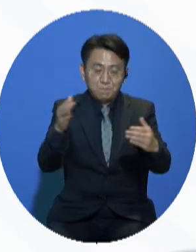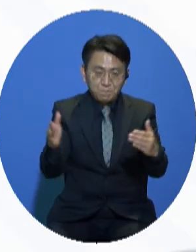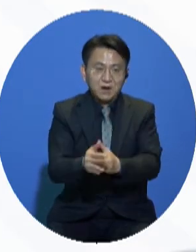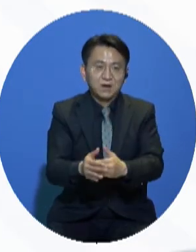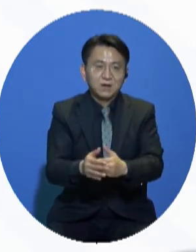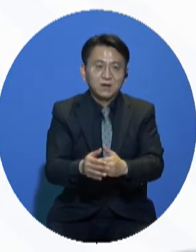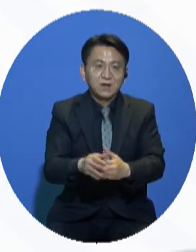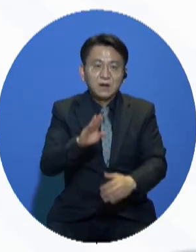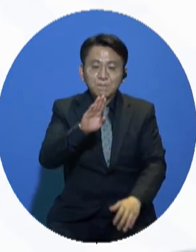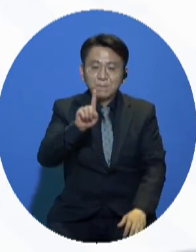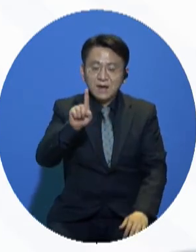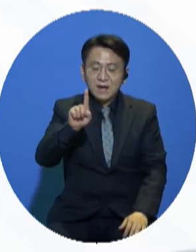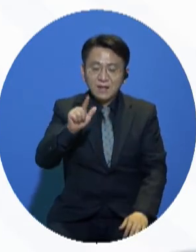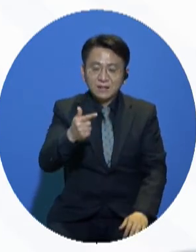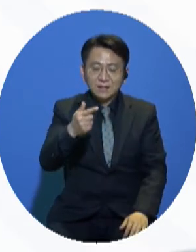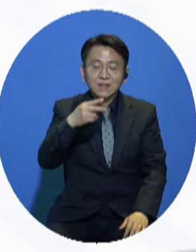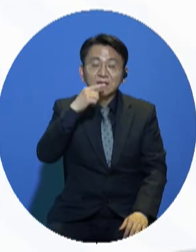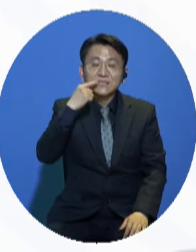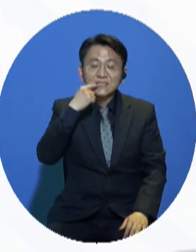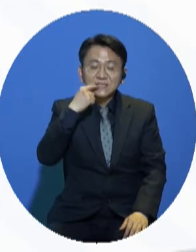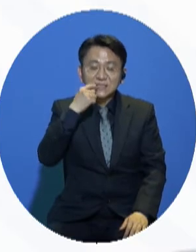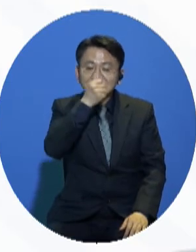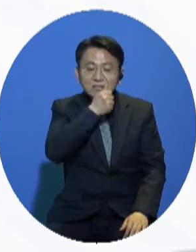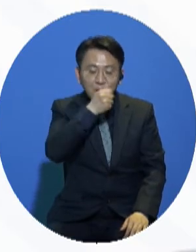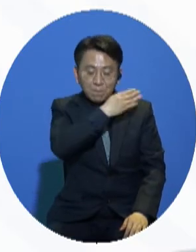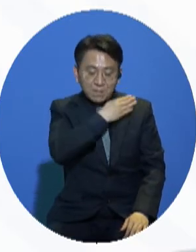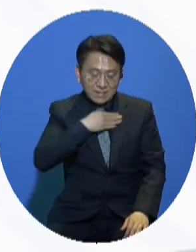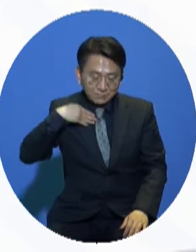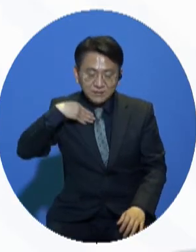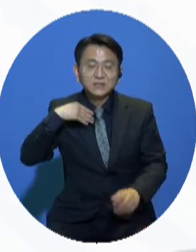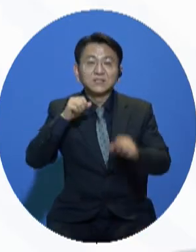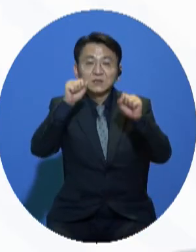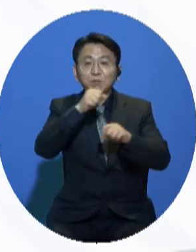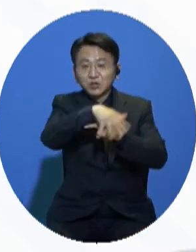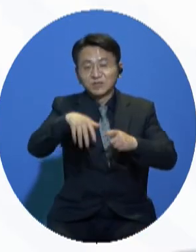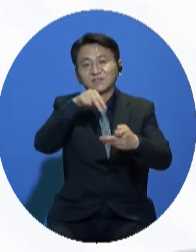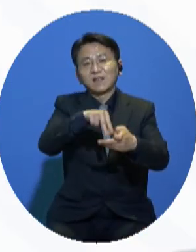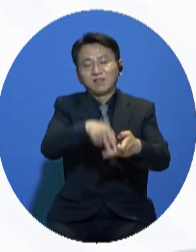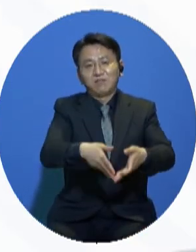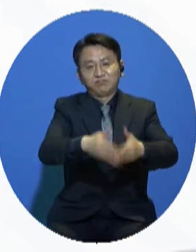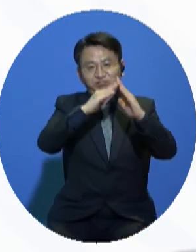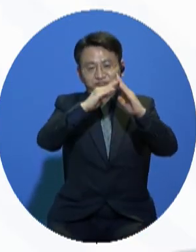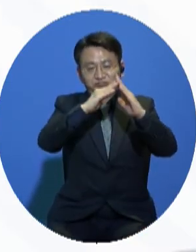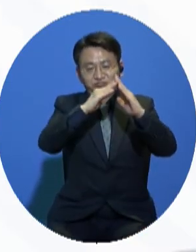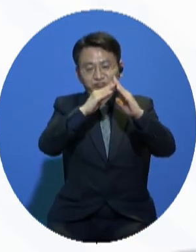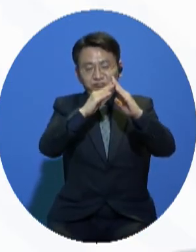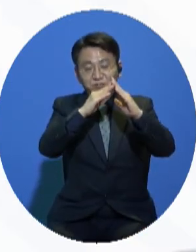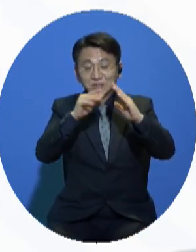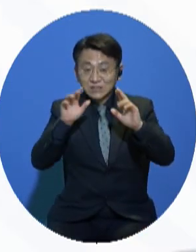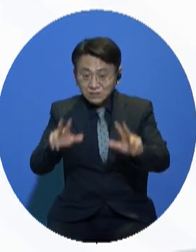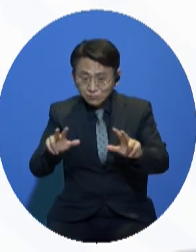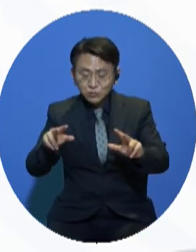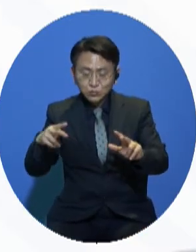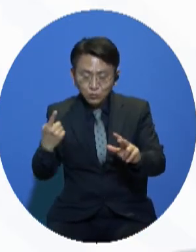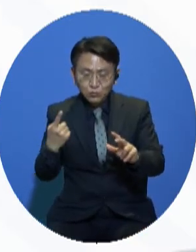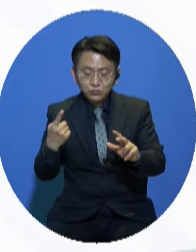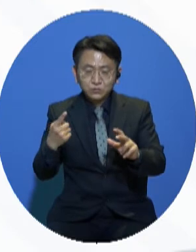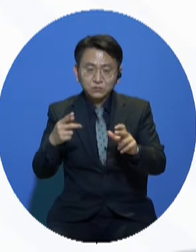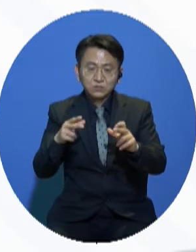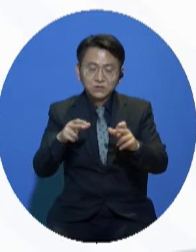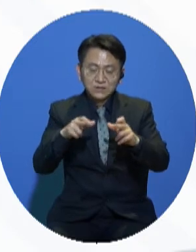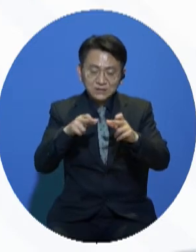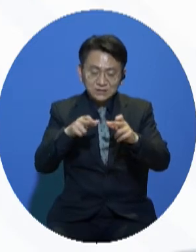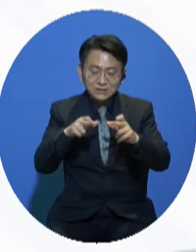반다비 스포츠 센터였습니다. 여기에는 스포츠 캠프들이 오늘날까지